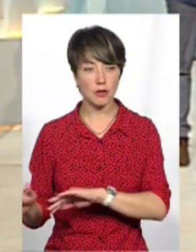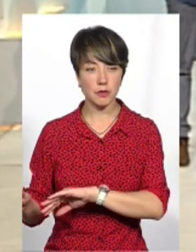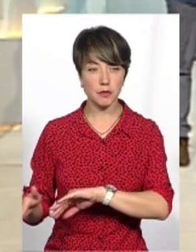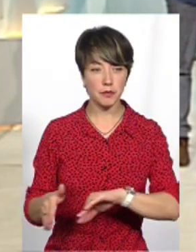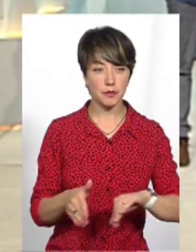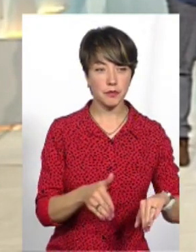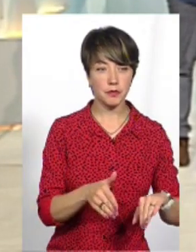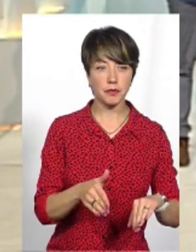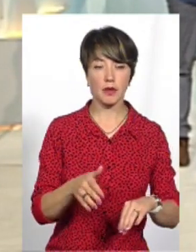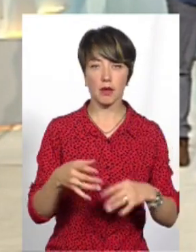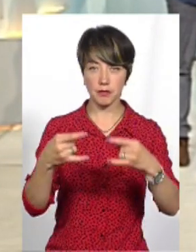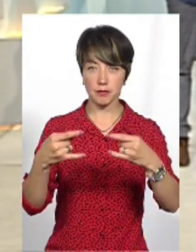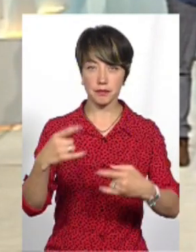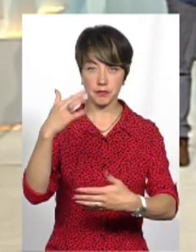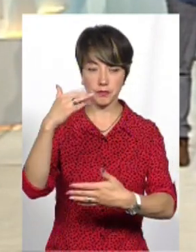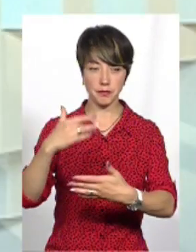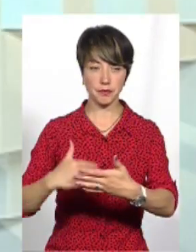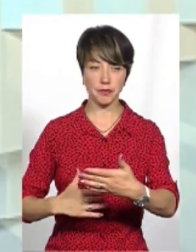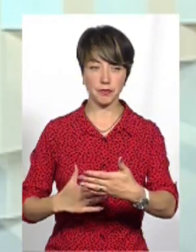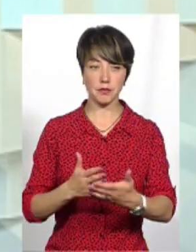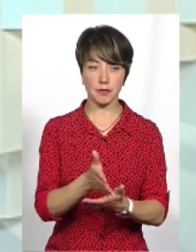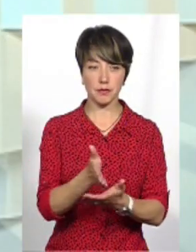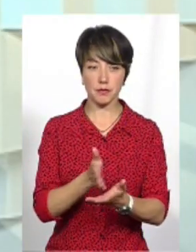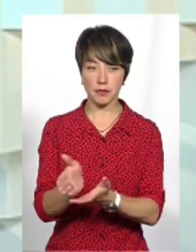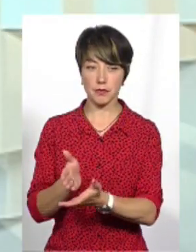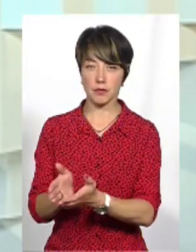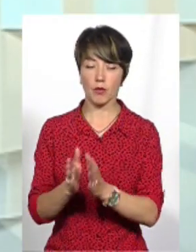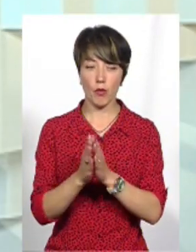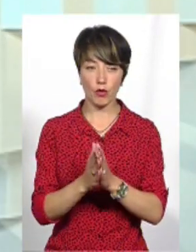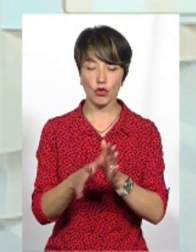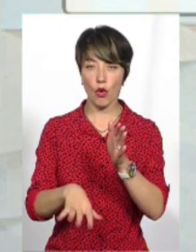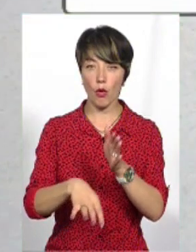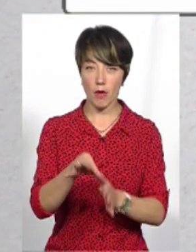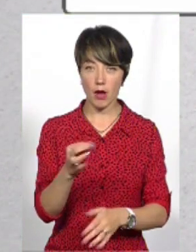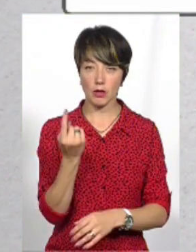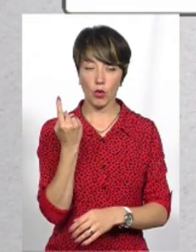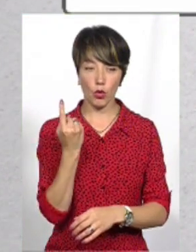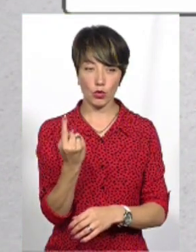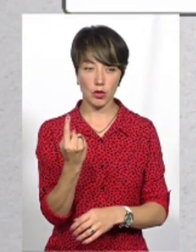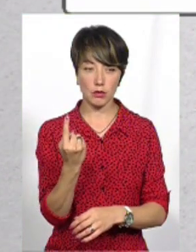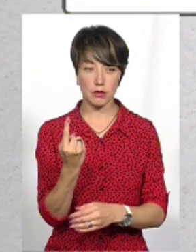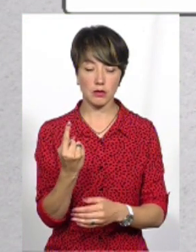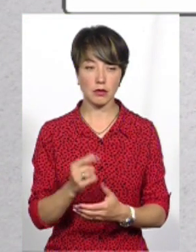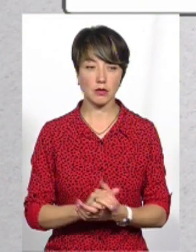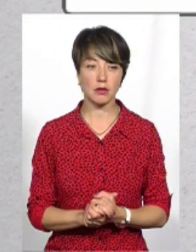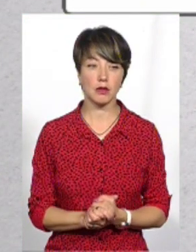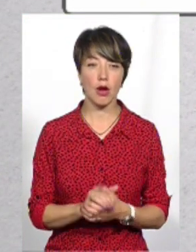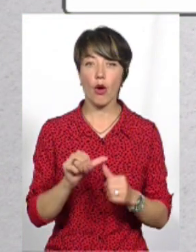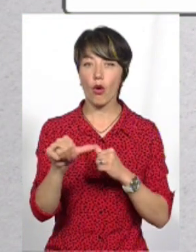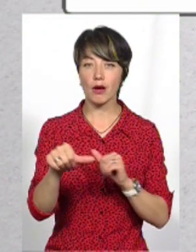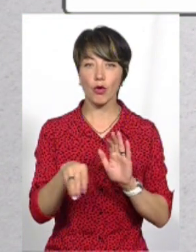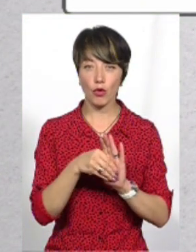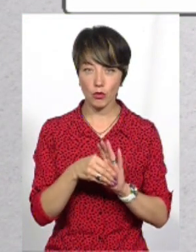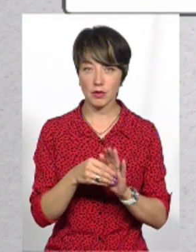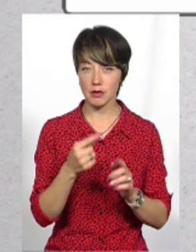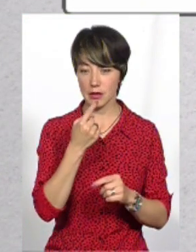перед вами на моніторі з'являться виклики округу. Попрошу вас обрати за галузю, окрім корупції, тому